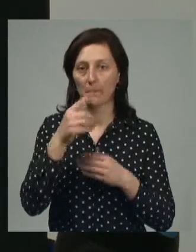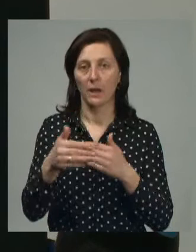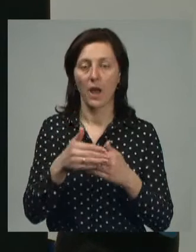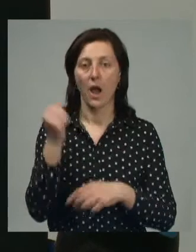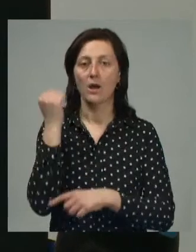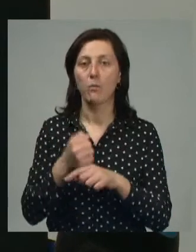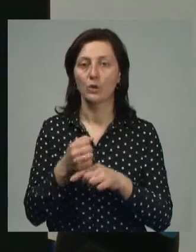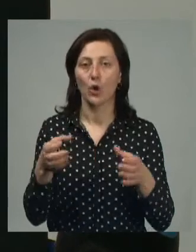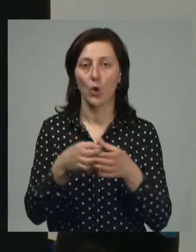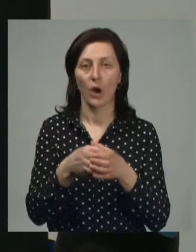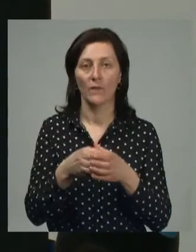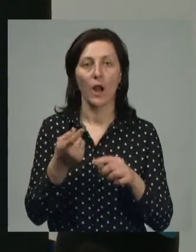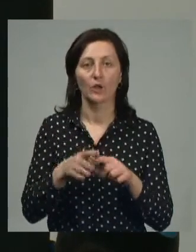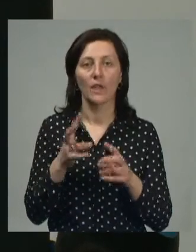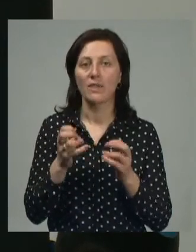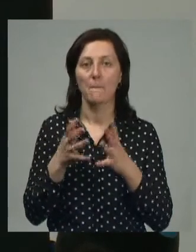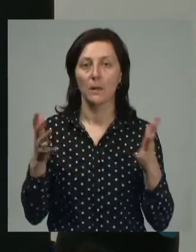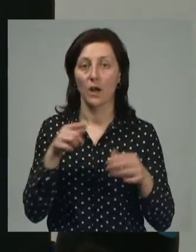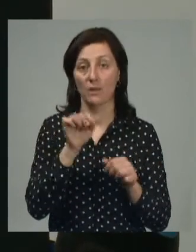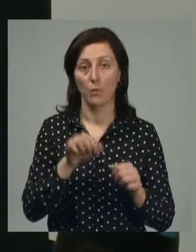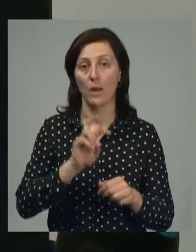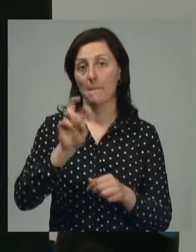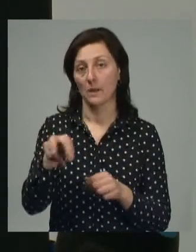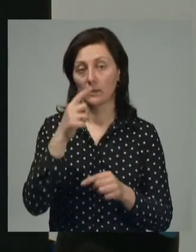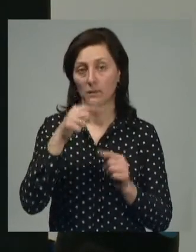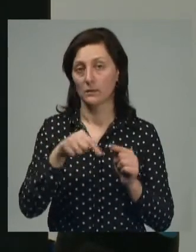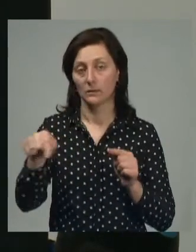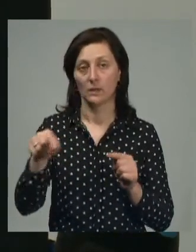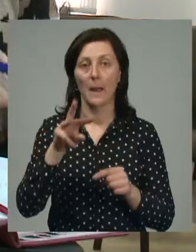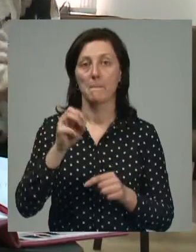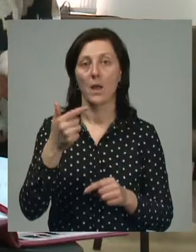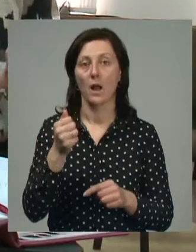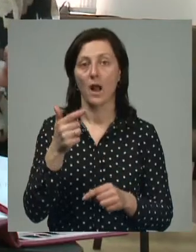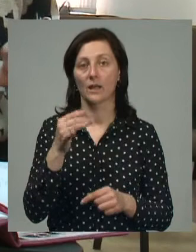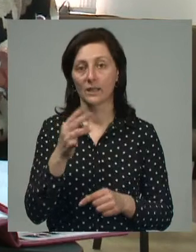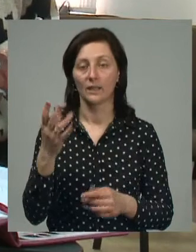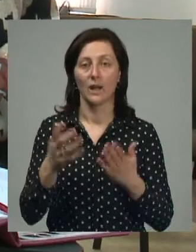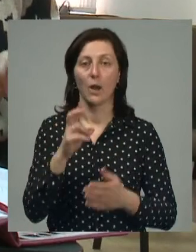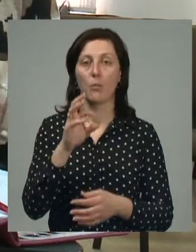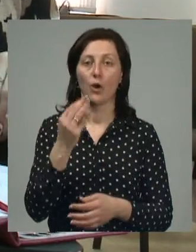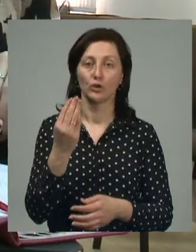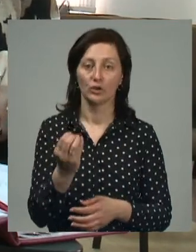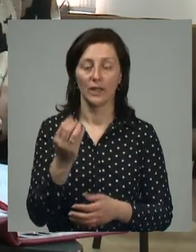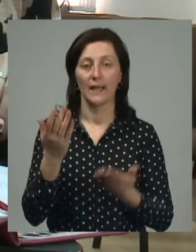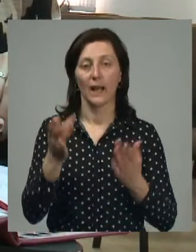коллективы, которые небольшие, они могут пойти и провакцинироваться в том же Мегагрине, либо вот в этом Баше, либо в этом культурном центре.